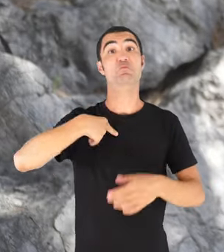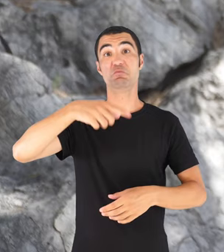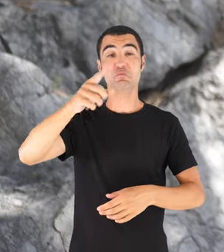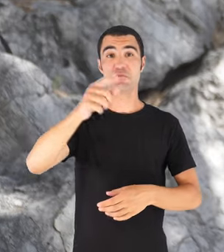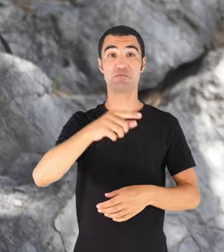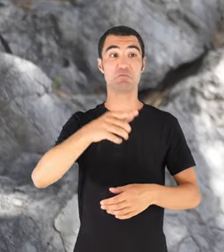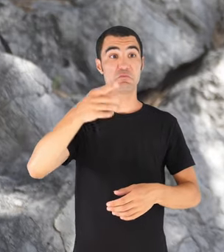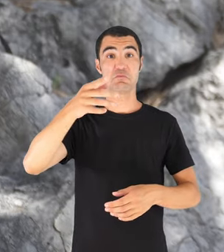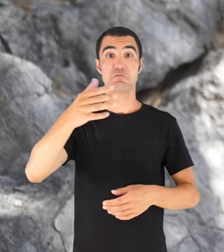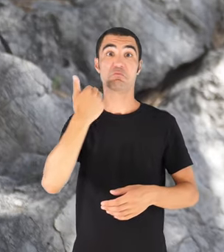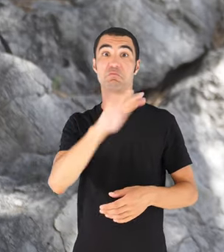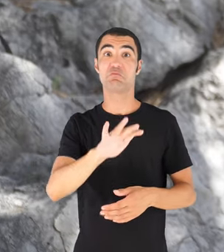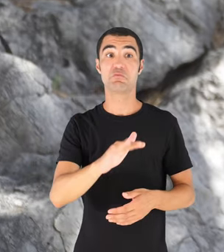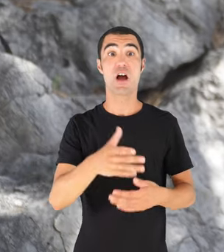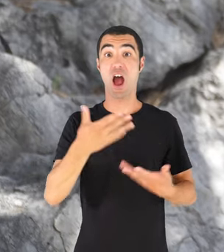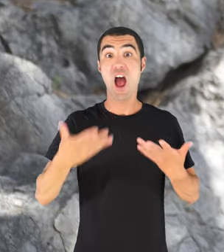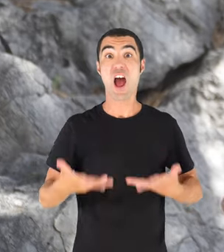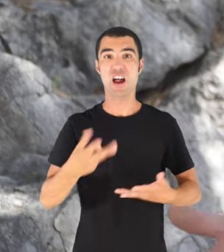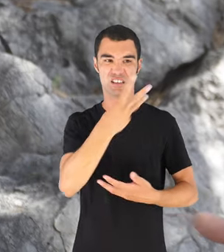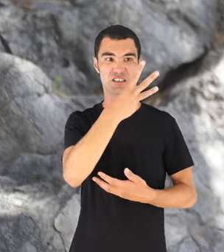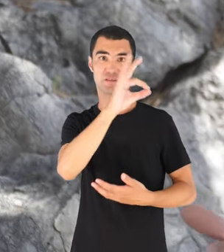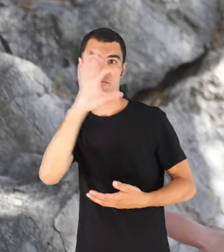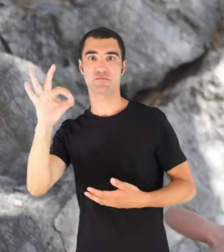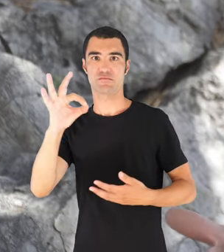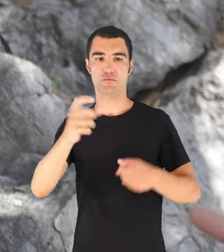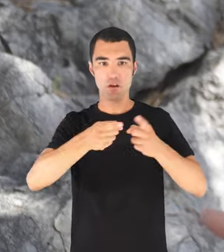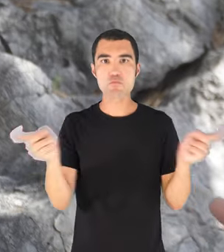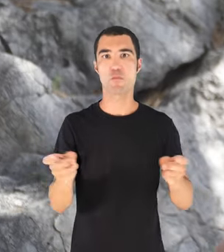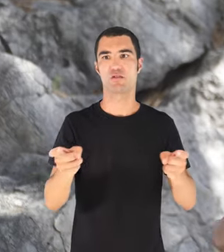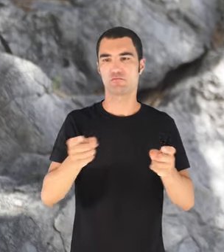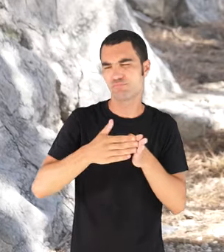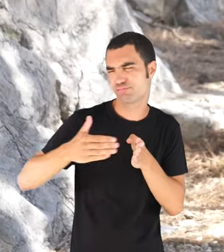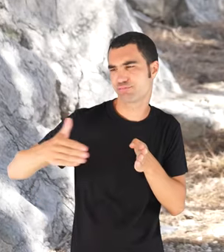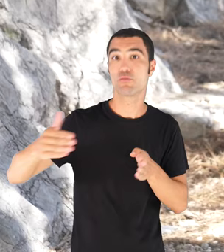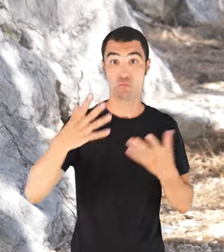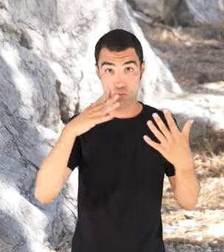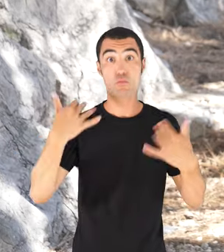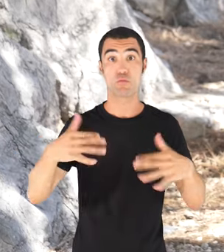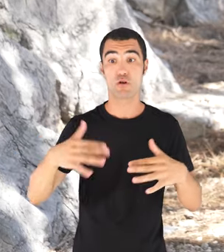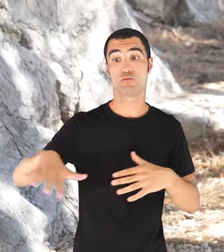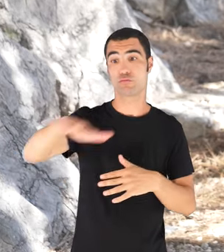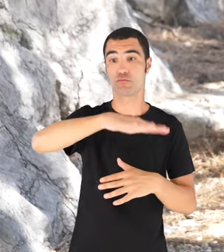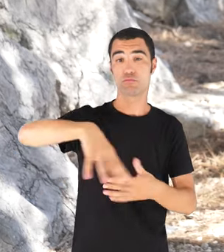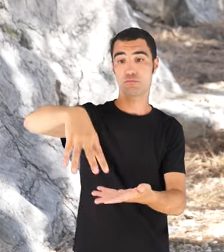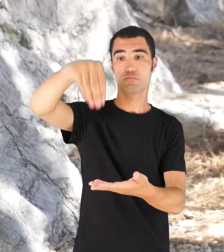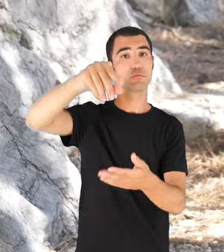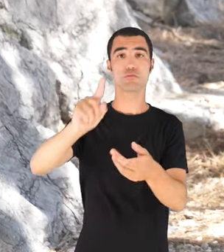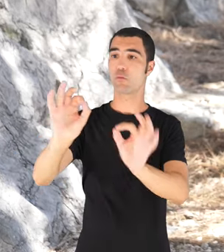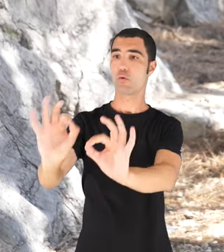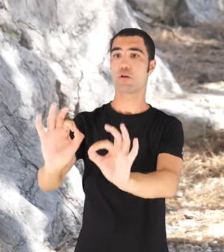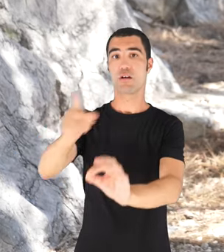però ara són 300 barques que estan en el port. O sigui que és molt. Doncs us explico que no s'ha mogut. Abans